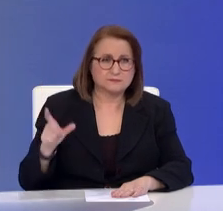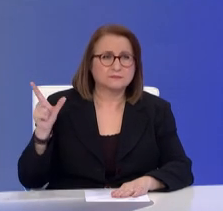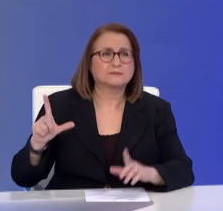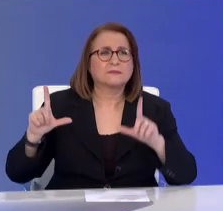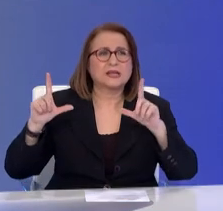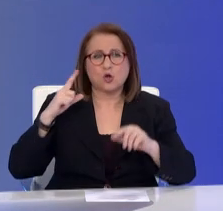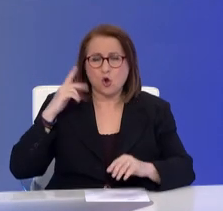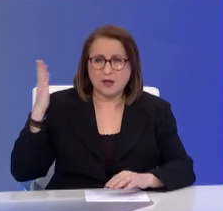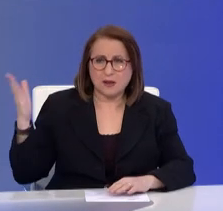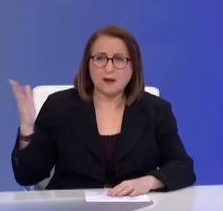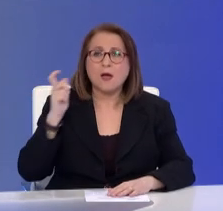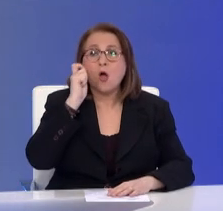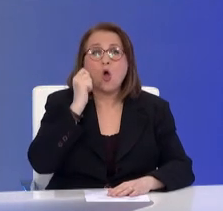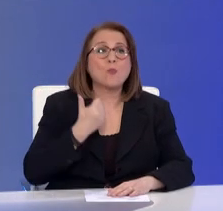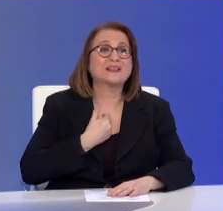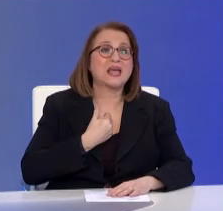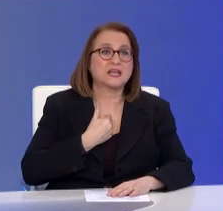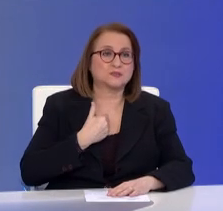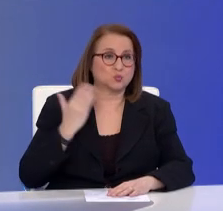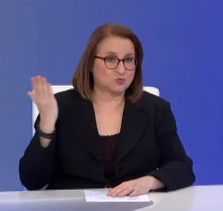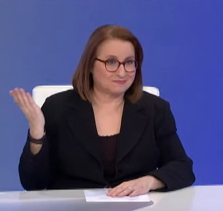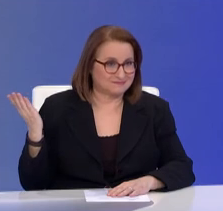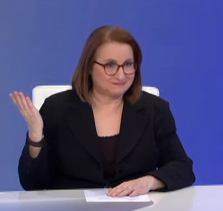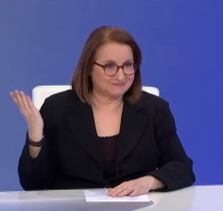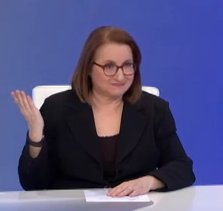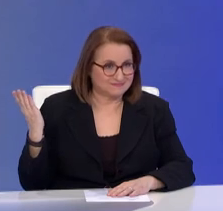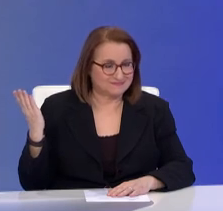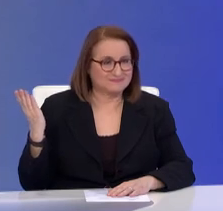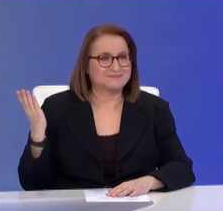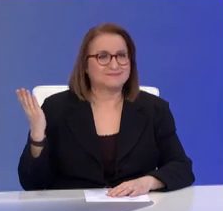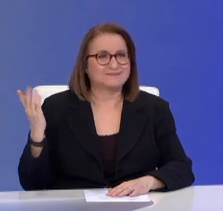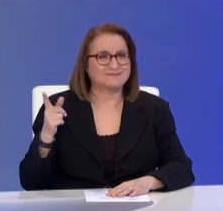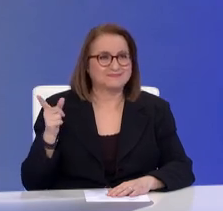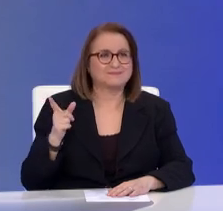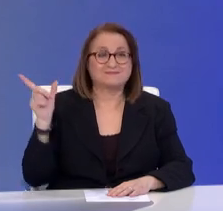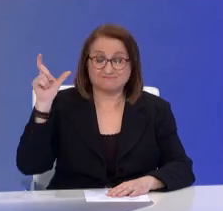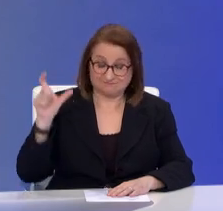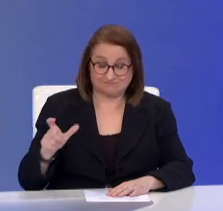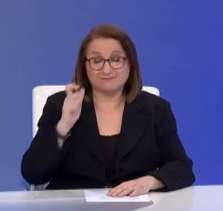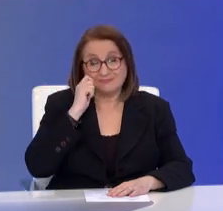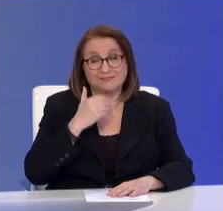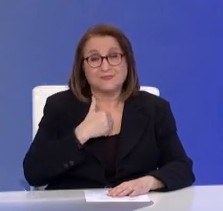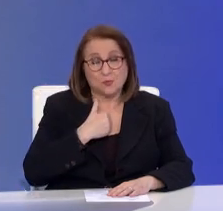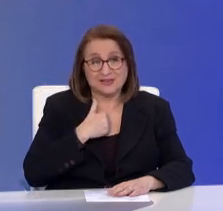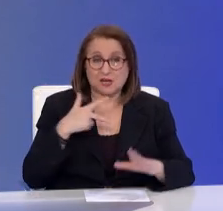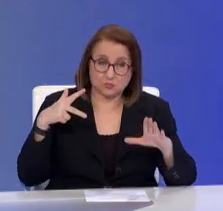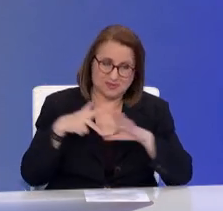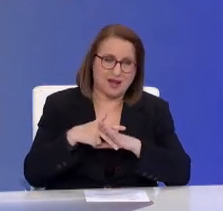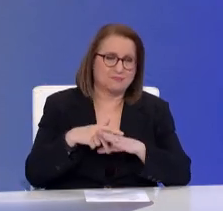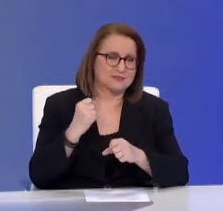εικόνα του πατέρα μου, που ήταν επίσης